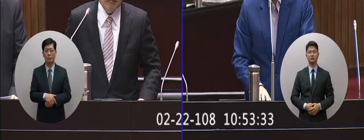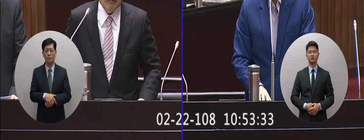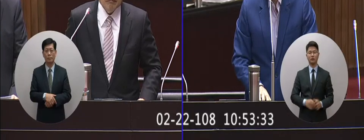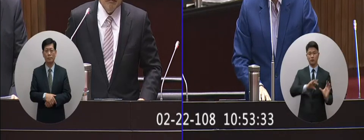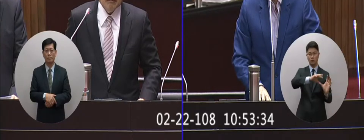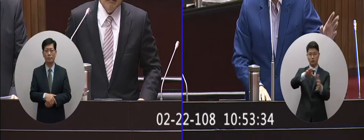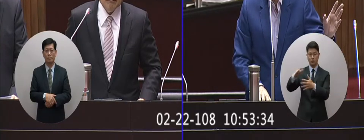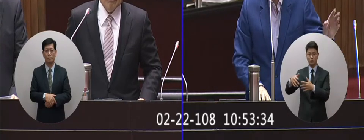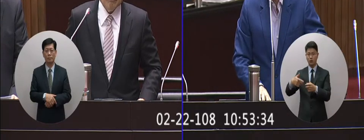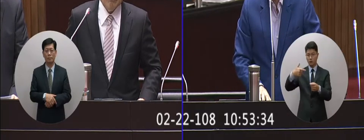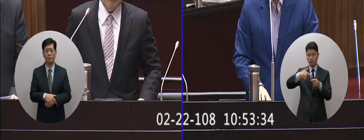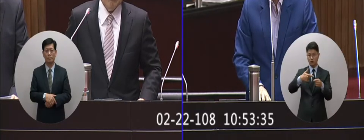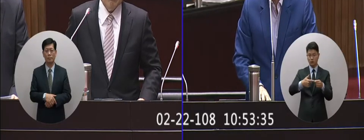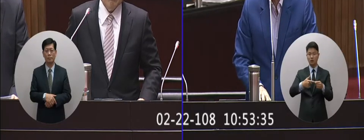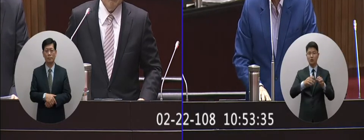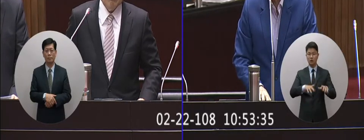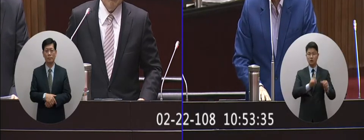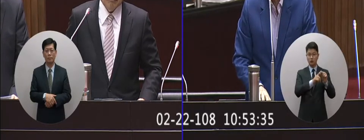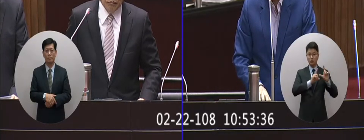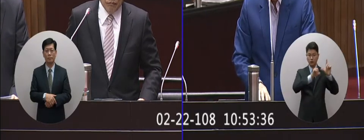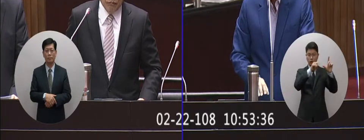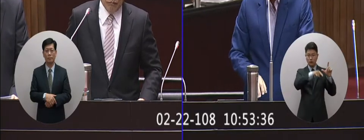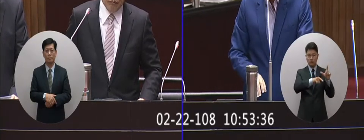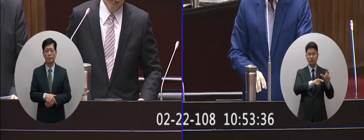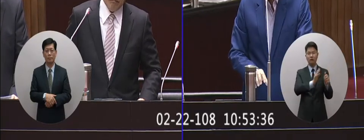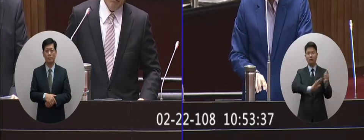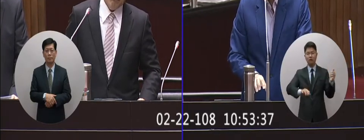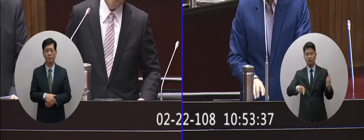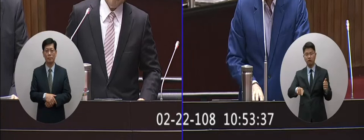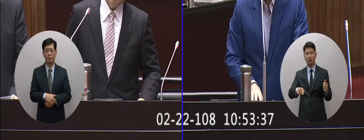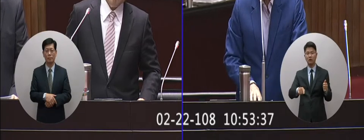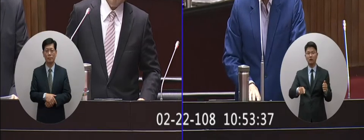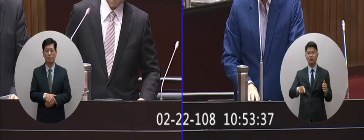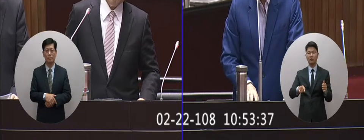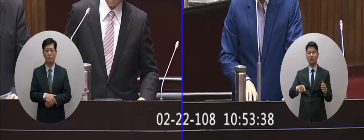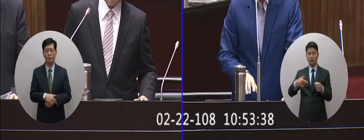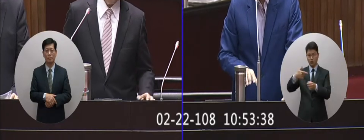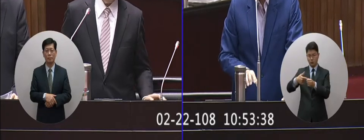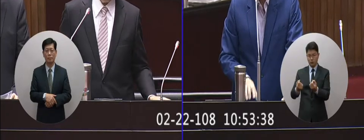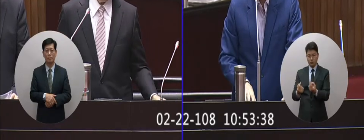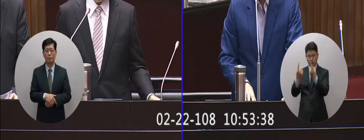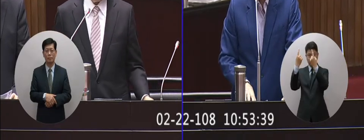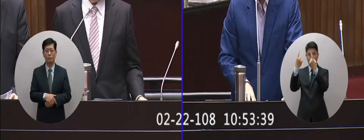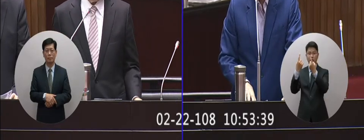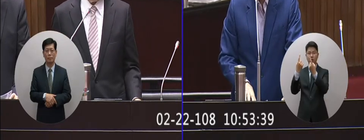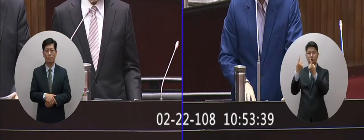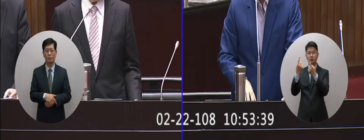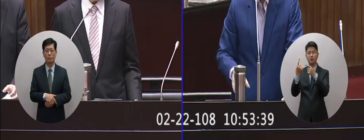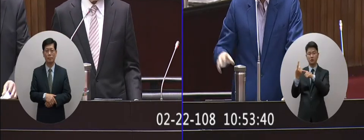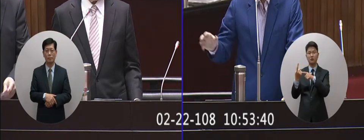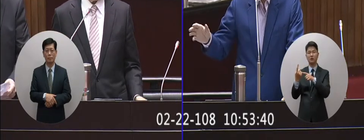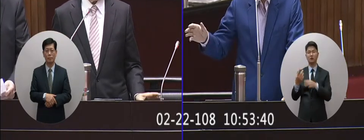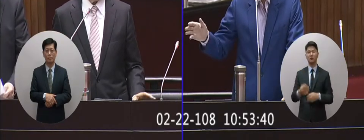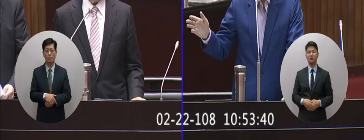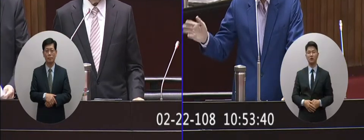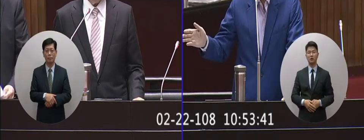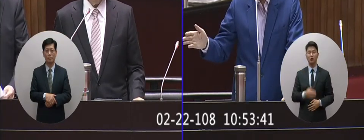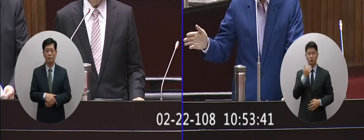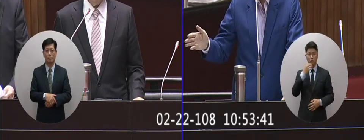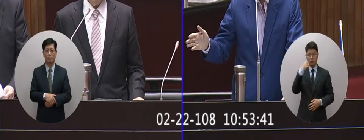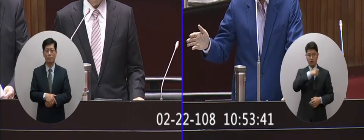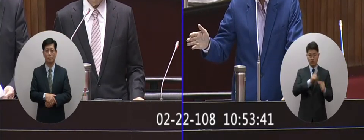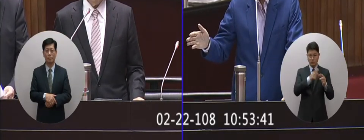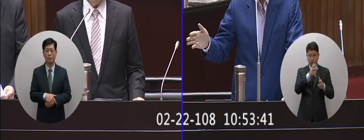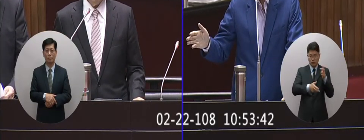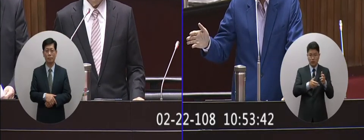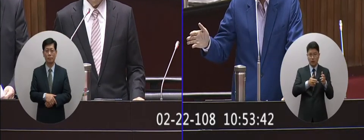价，因为国际的中东的局势不稳定嘛，哈，油价是涨了，油价涨，中油若不垮